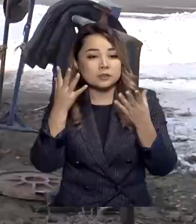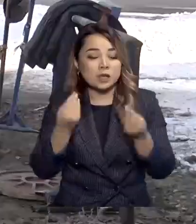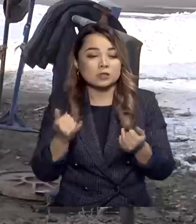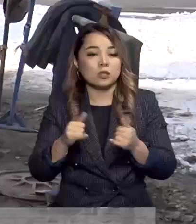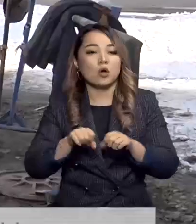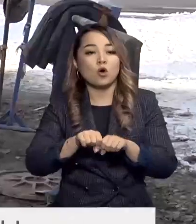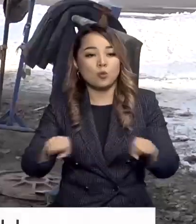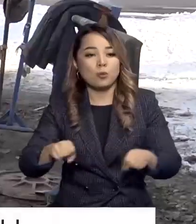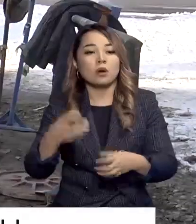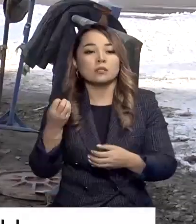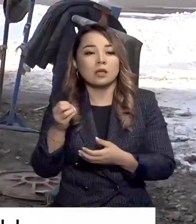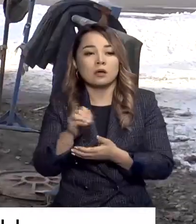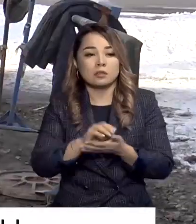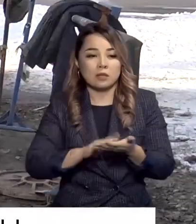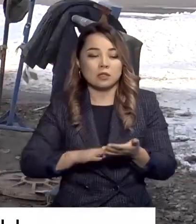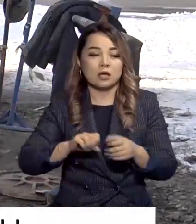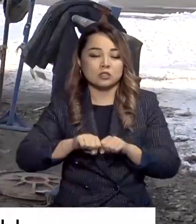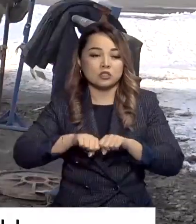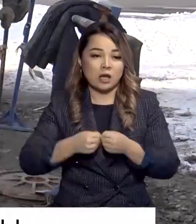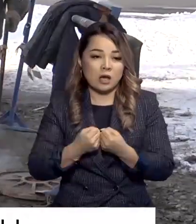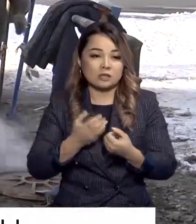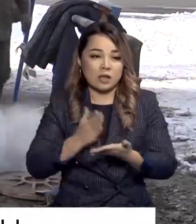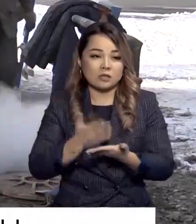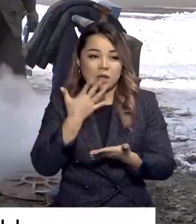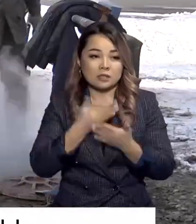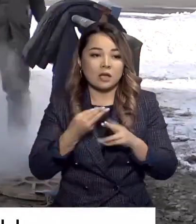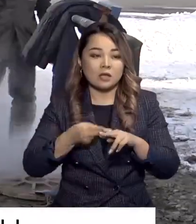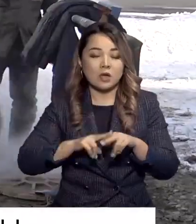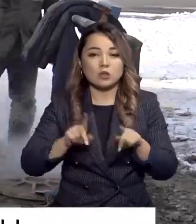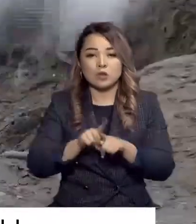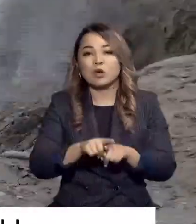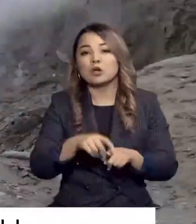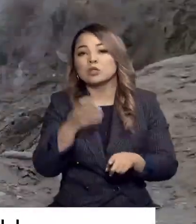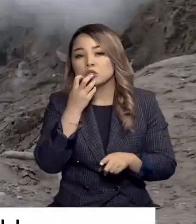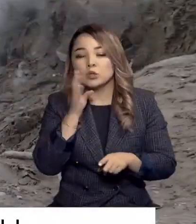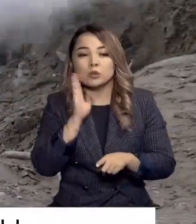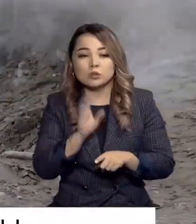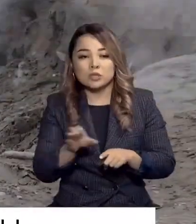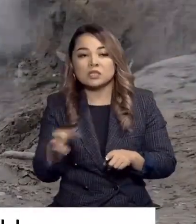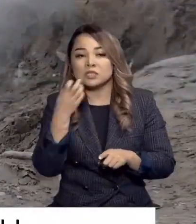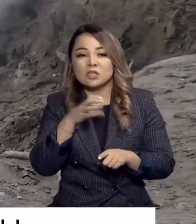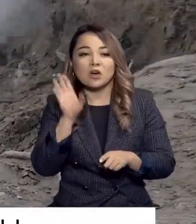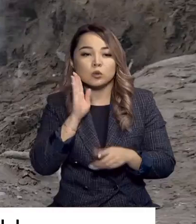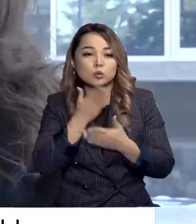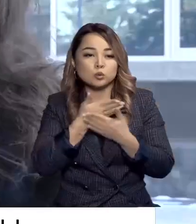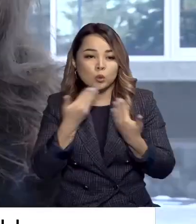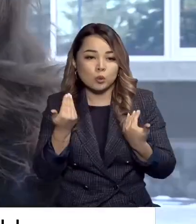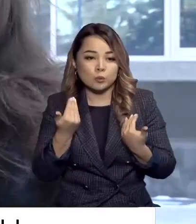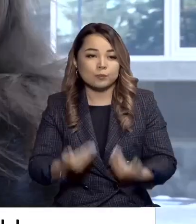қайта жарылды. Салдарынан 200-ге тарта жеке меншік үй жылу мен ыстық судан ажыратылды.